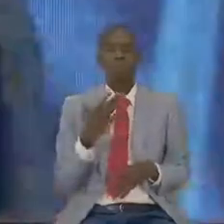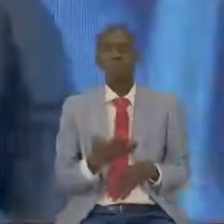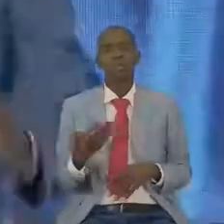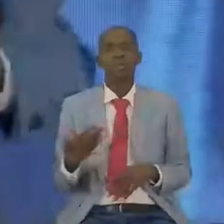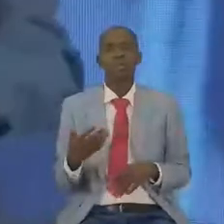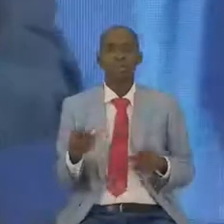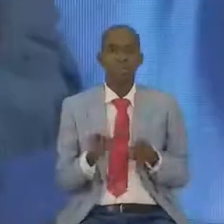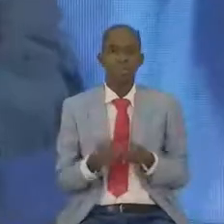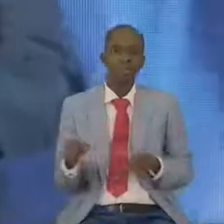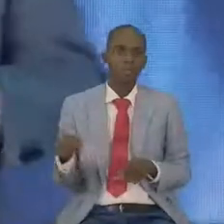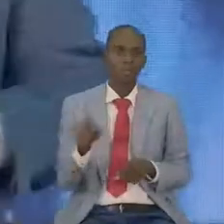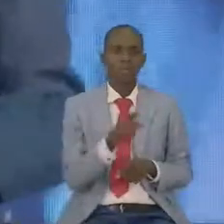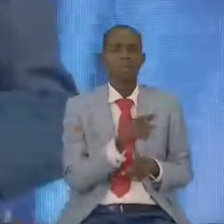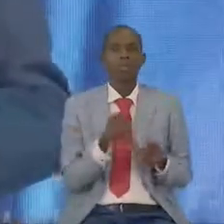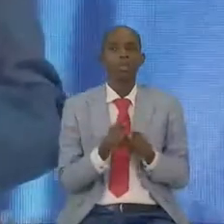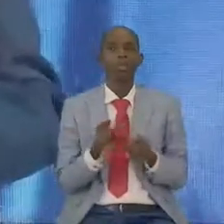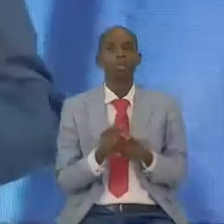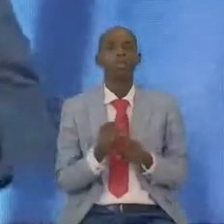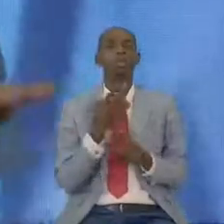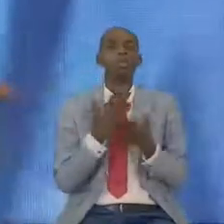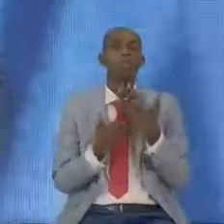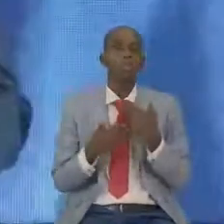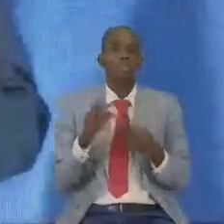De mauvais désirs comme ils en ont eu.